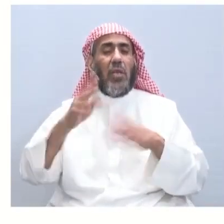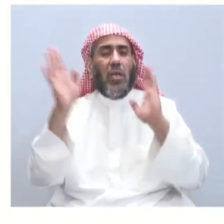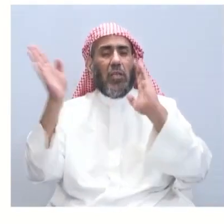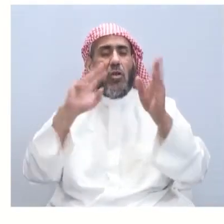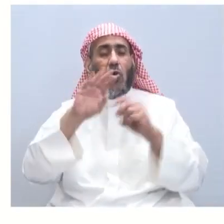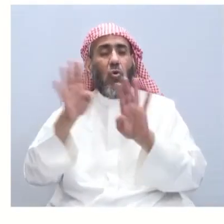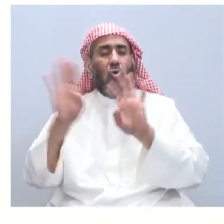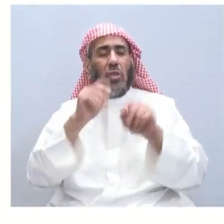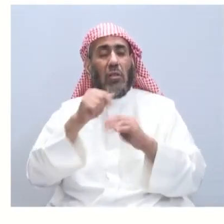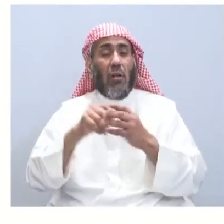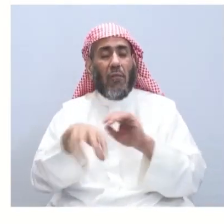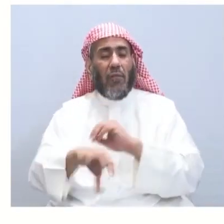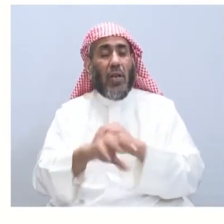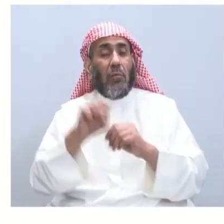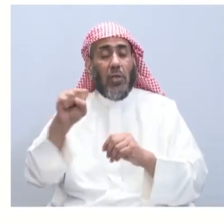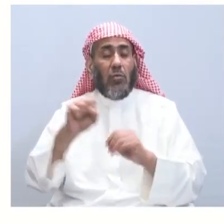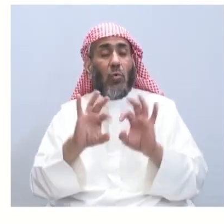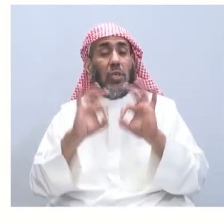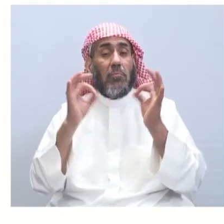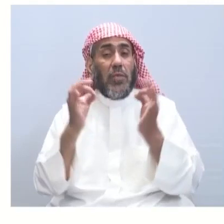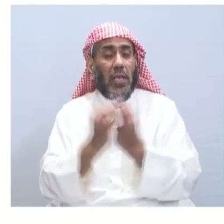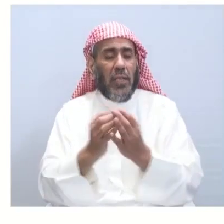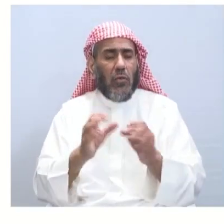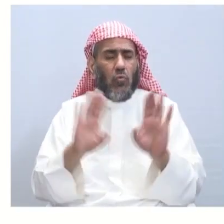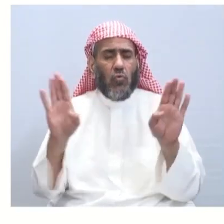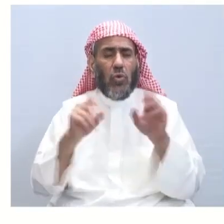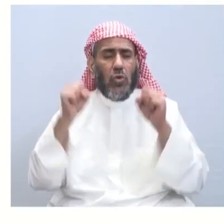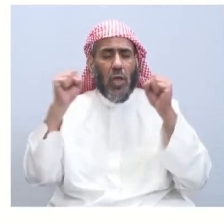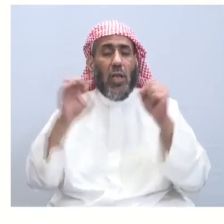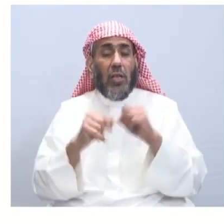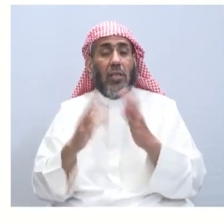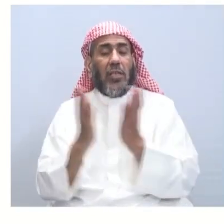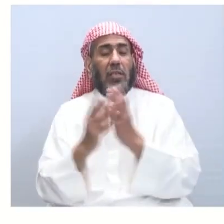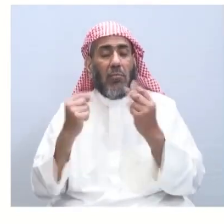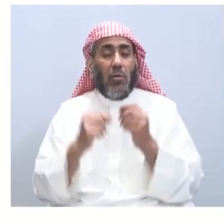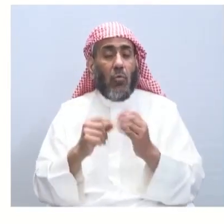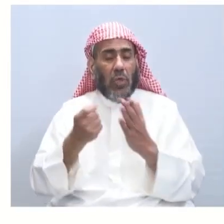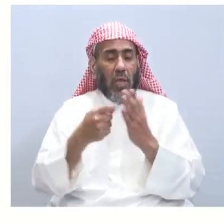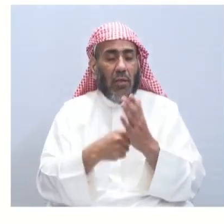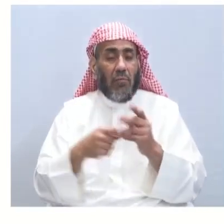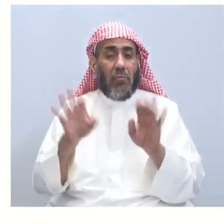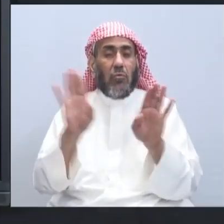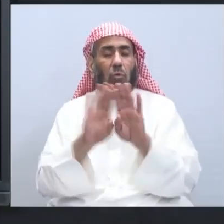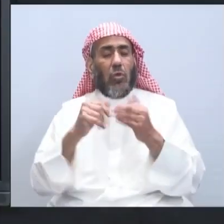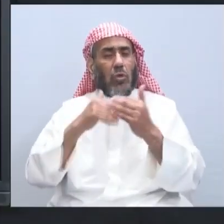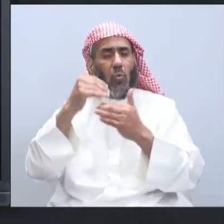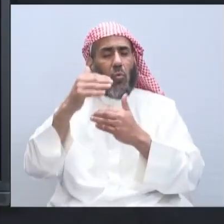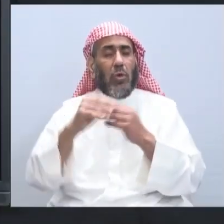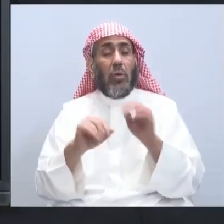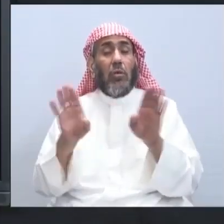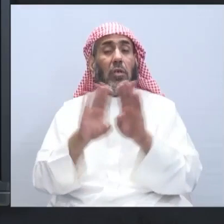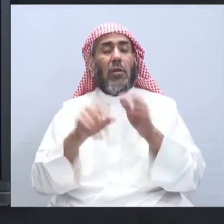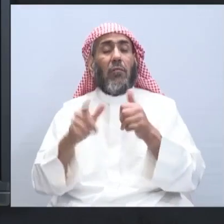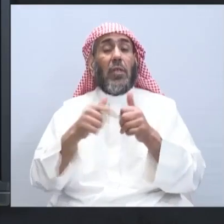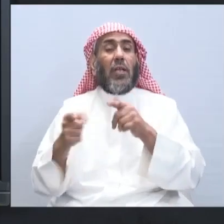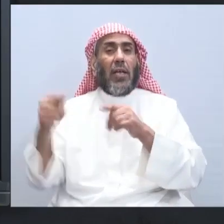انشات الفرق المتخصصه والجمعيات التي تشجع على دراسه التمثيل وتاليف المسرحيات وهذا هو تطور المسرحيه من